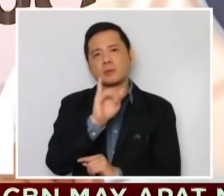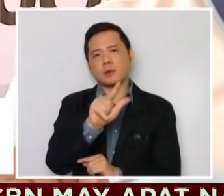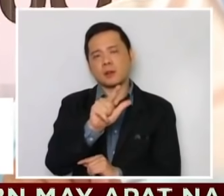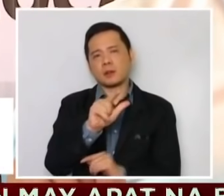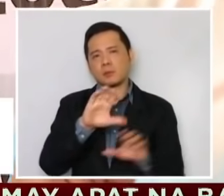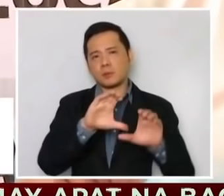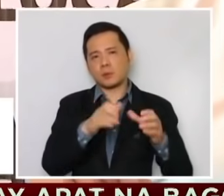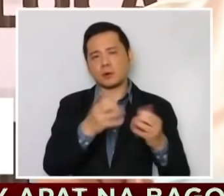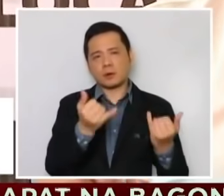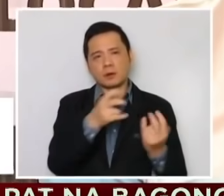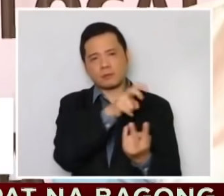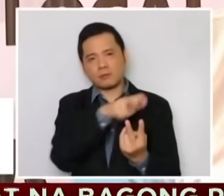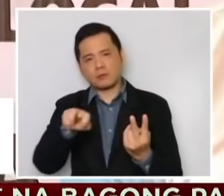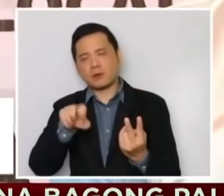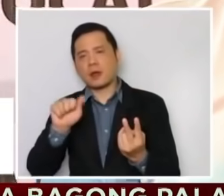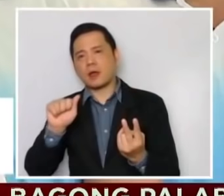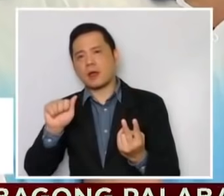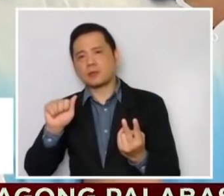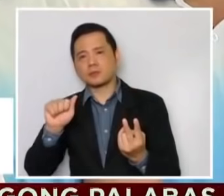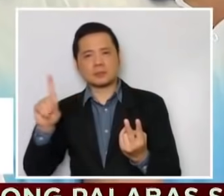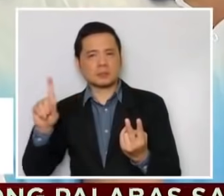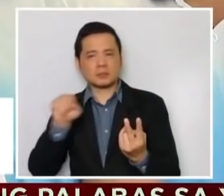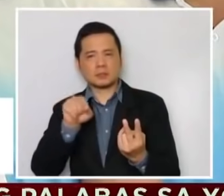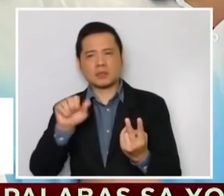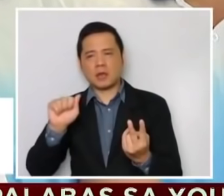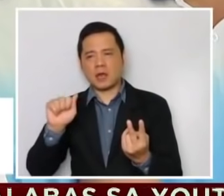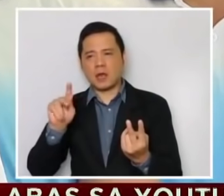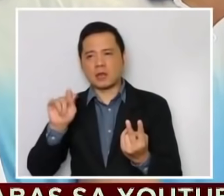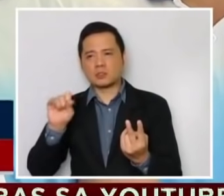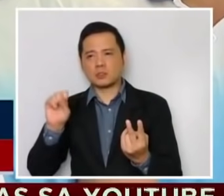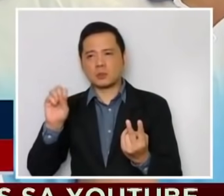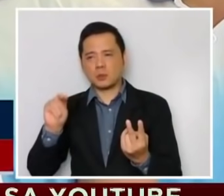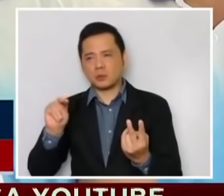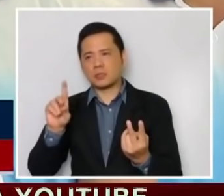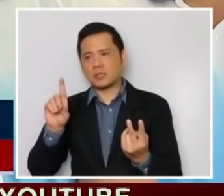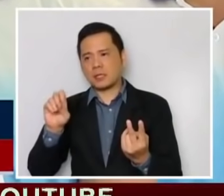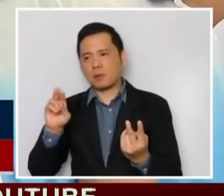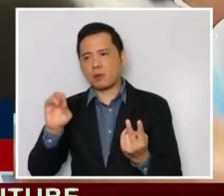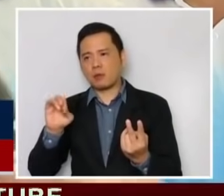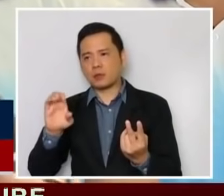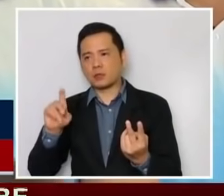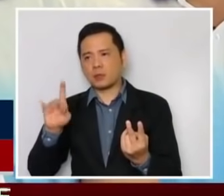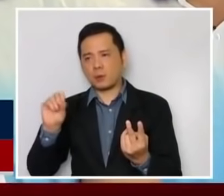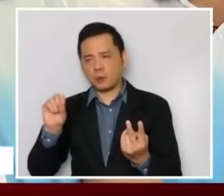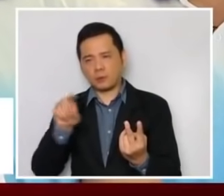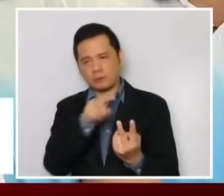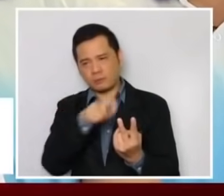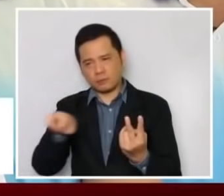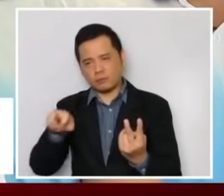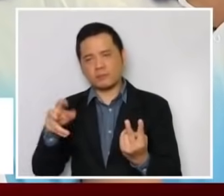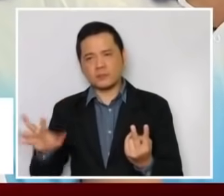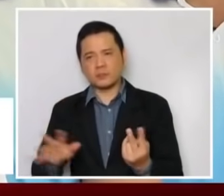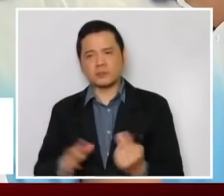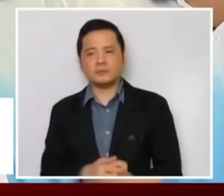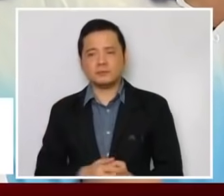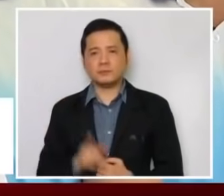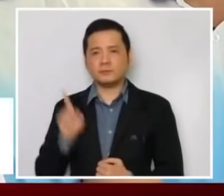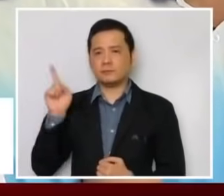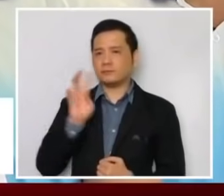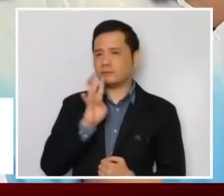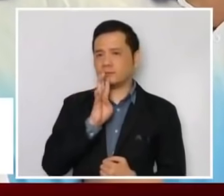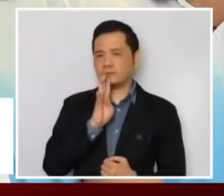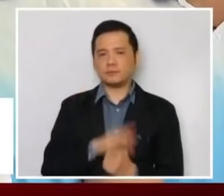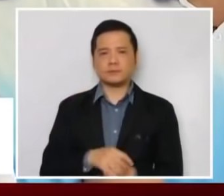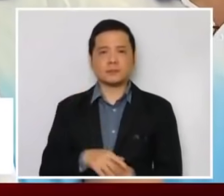sa Aksyon Demokratiko. In extraordinary times, kinakailangan po talaga ng isang leader na